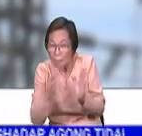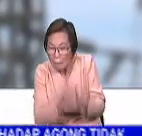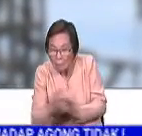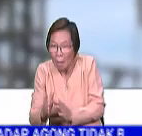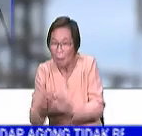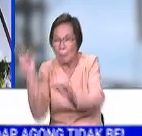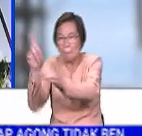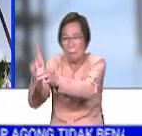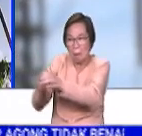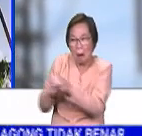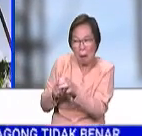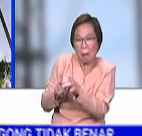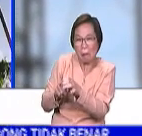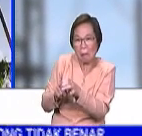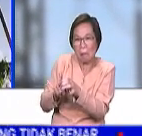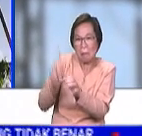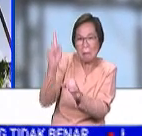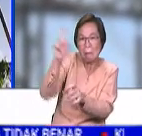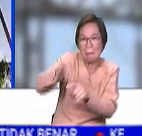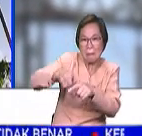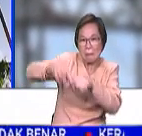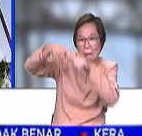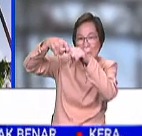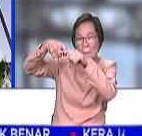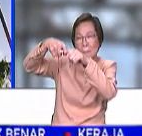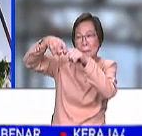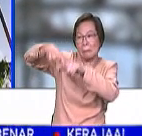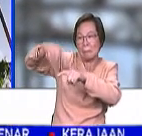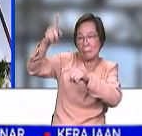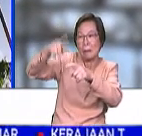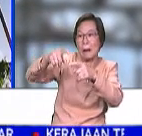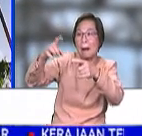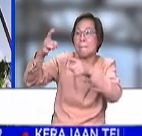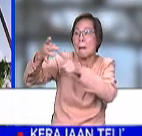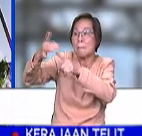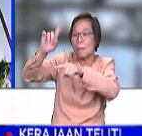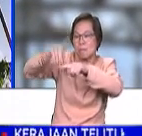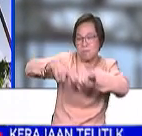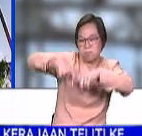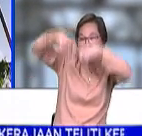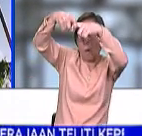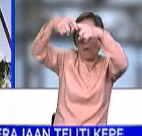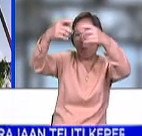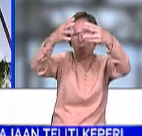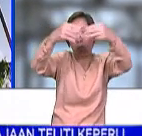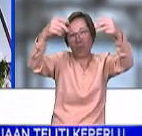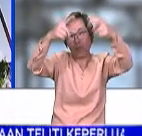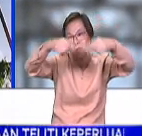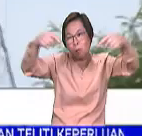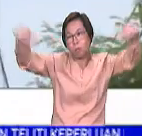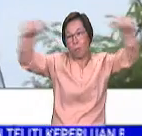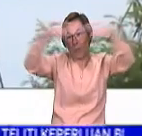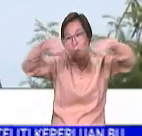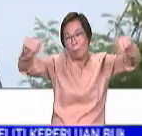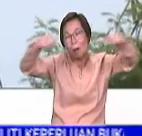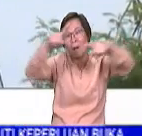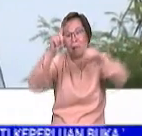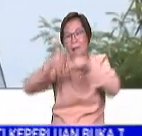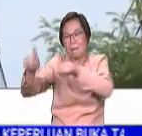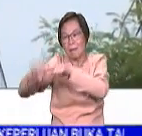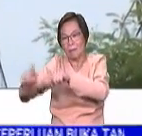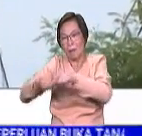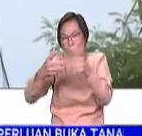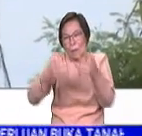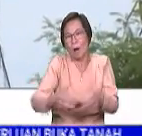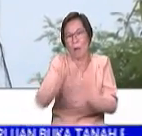pancing yaitu menggantung cangkok besi di kabel Pencawan utama turut dirampas dalam operasi ini kabel elektrik berbagai